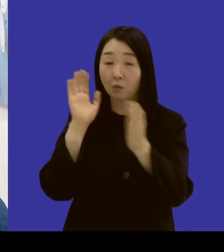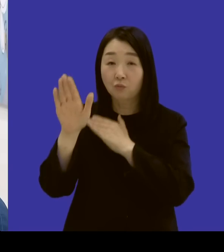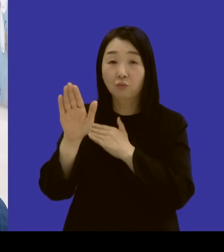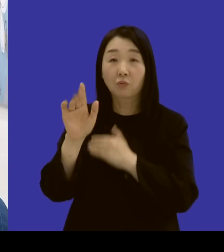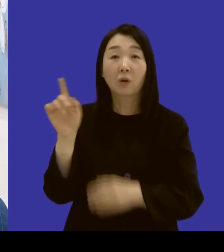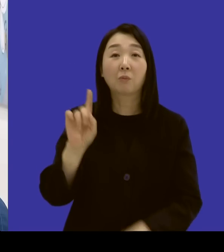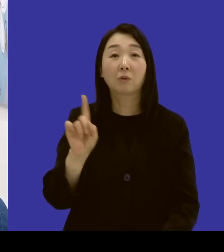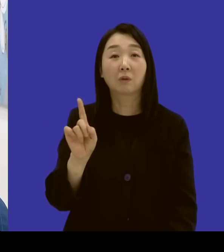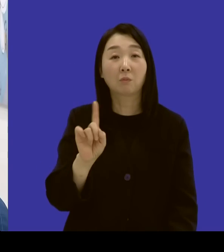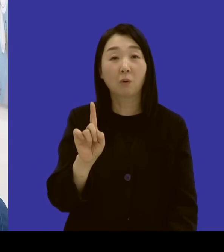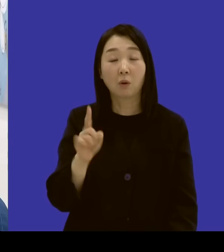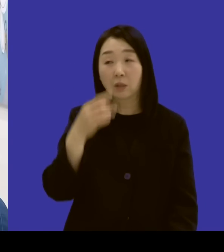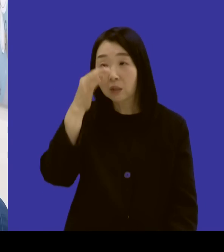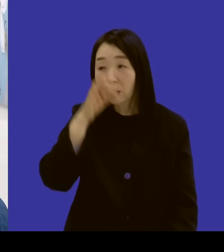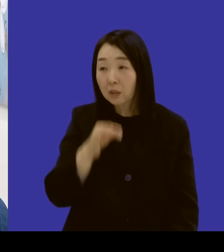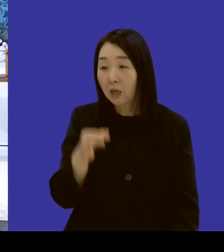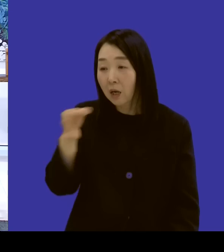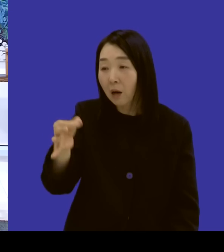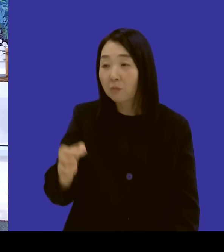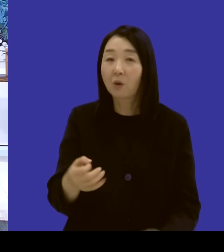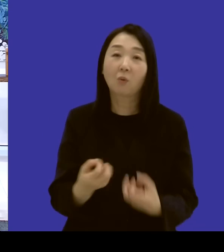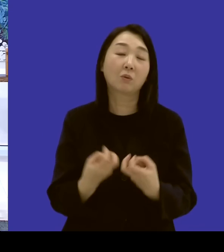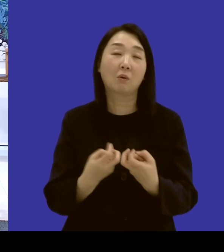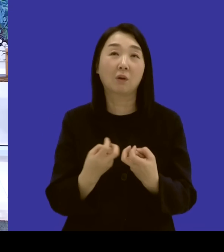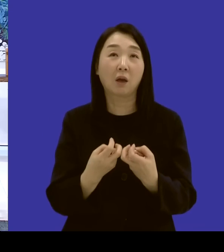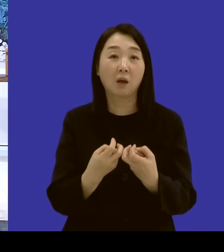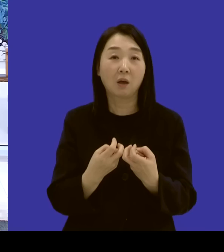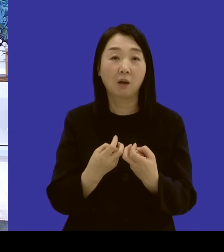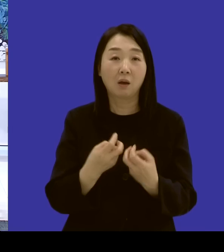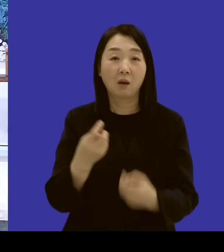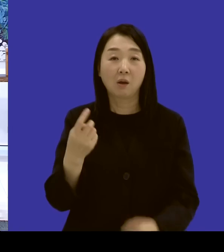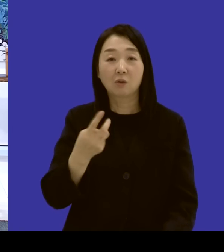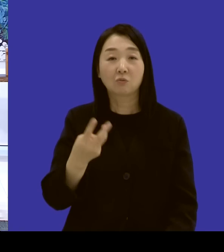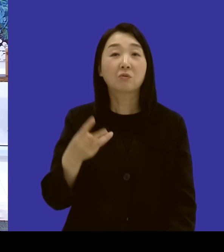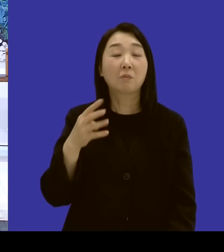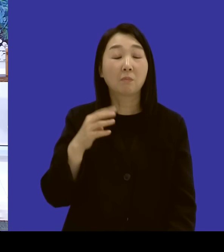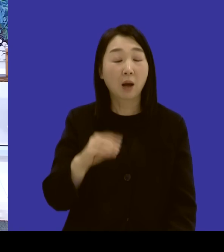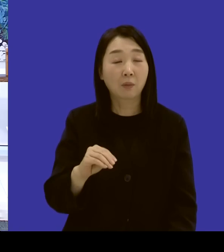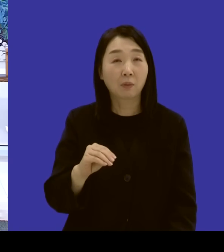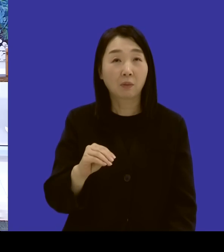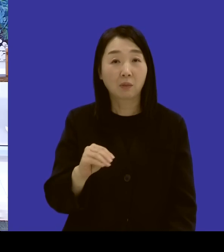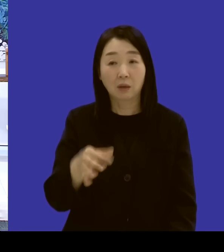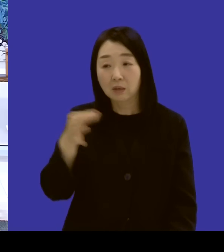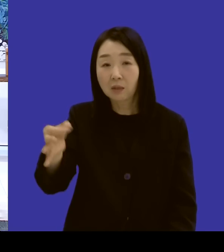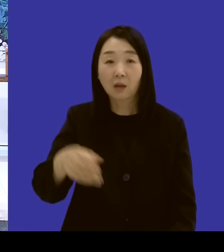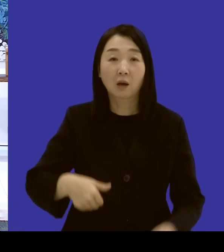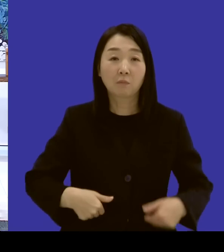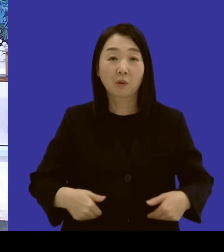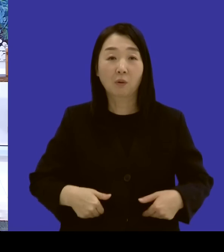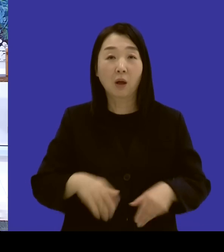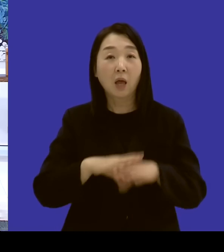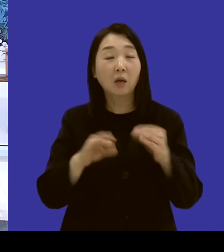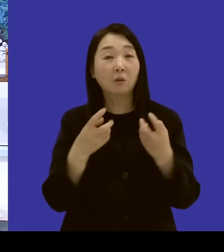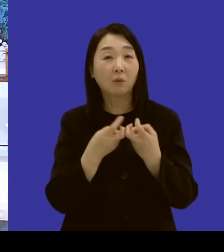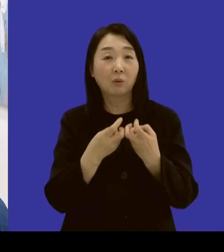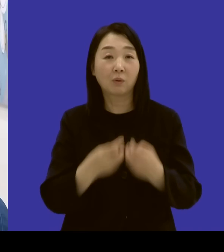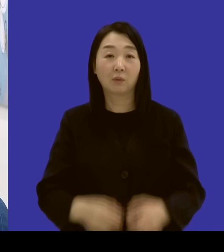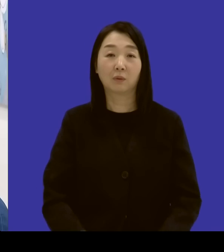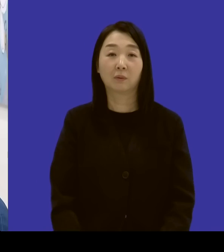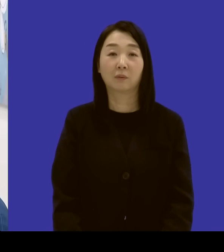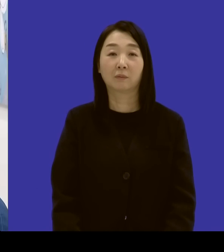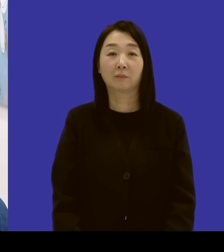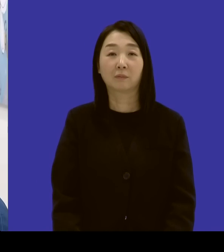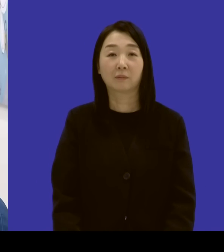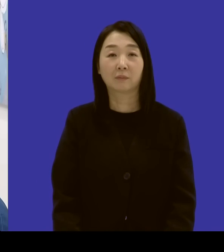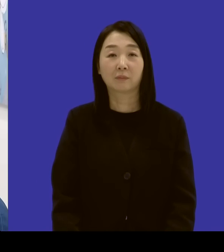이제 어떻게 이 이자를 맨날 갚지? 그러니까 매달에 뭐 수천만 원씩 이자가 나가는 상황이죠. 그러니까 수천만 해결을 정도가. 어떻게 하신 거예요, 이거?